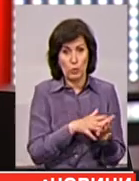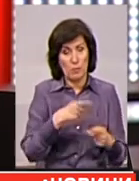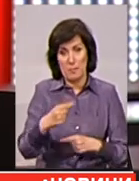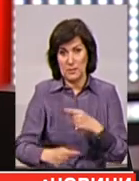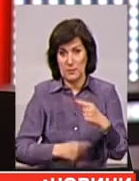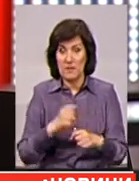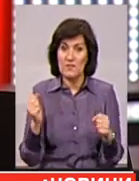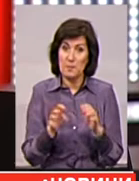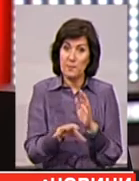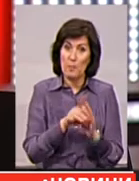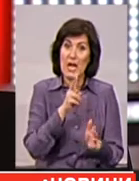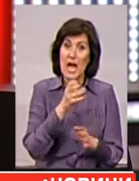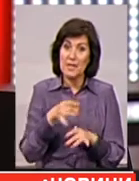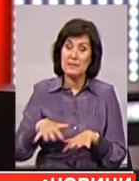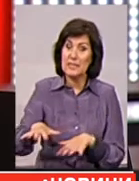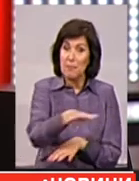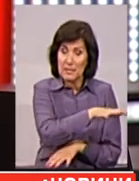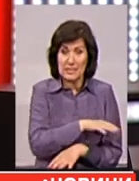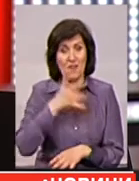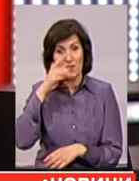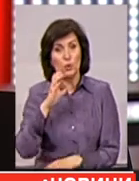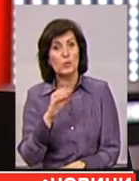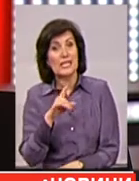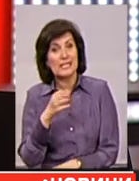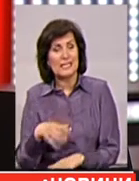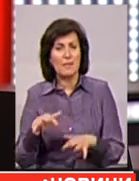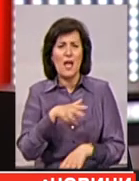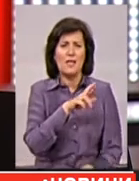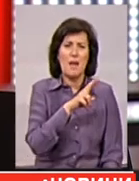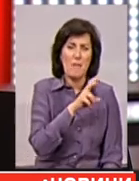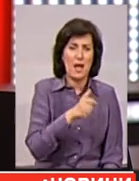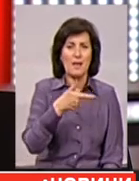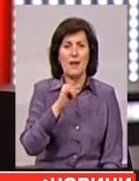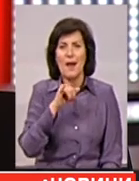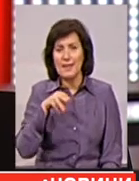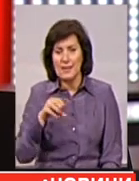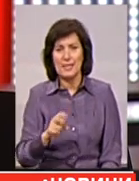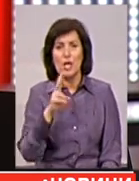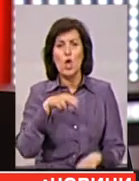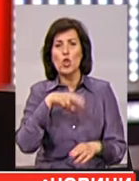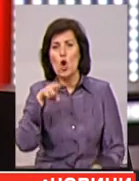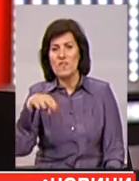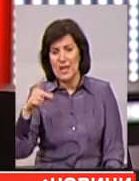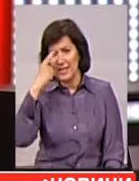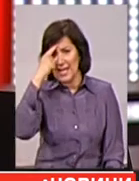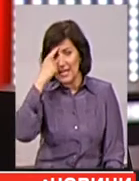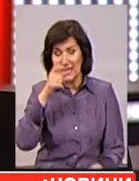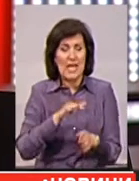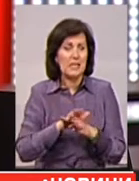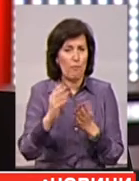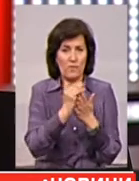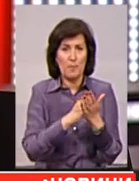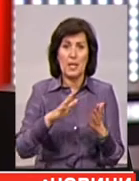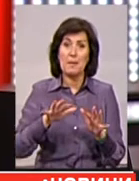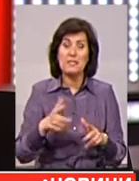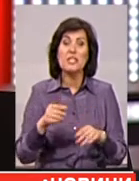обирає Карибський басейн, влітку – Середземне море. Ямайка, Гаїті, Норвегія, пустеля в Дубаї та Індія – це неповний перелік